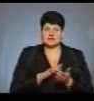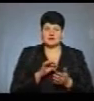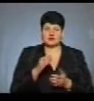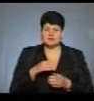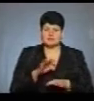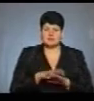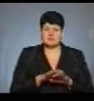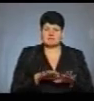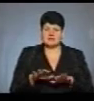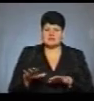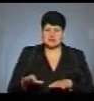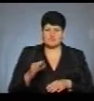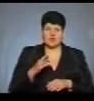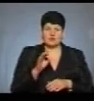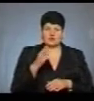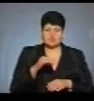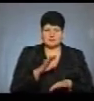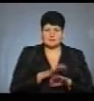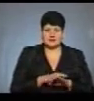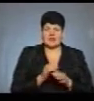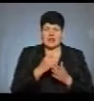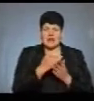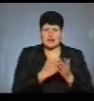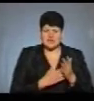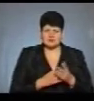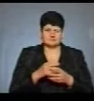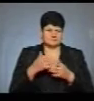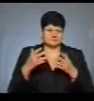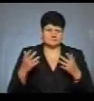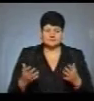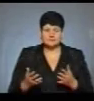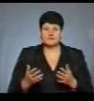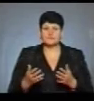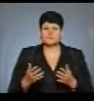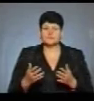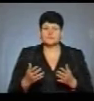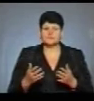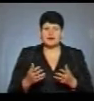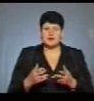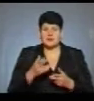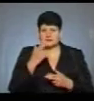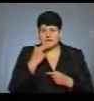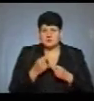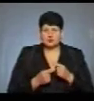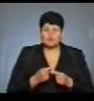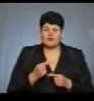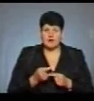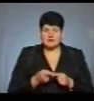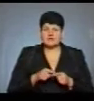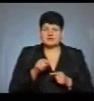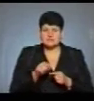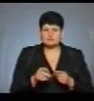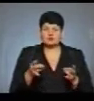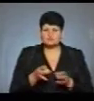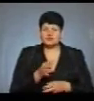місцеві Ощадбанки, знову ж реєстри з Ощадбанками і так далі. Тобто, адаптування цього програмного забезпечення потребує